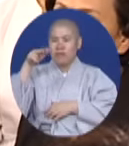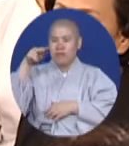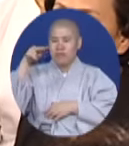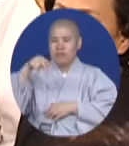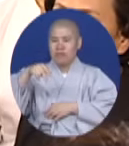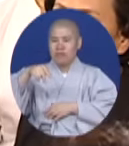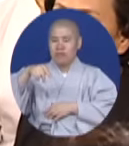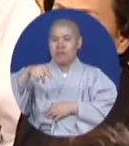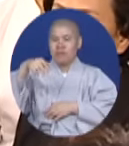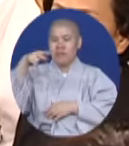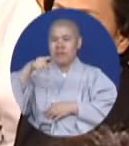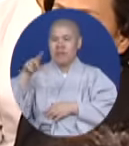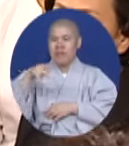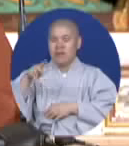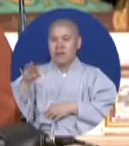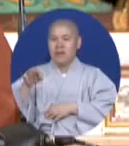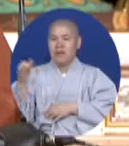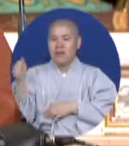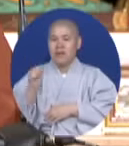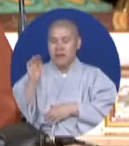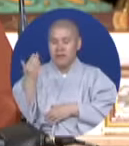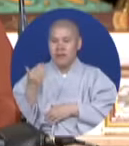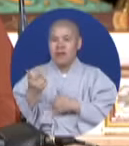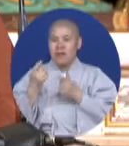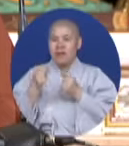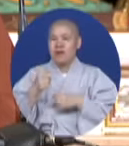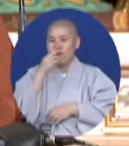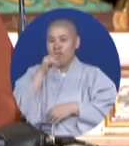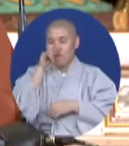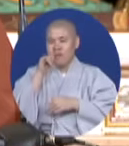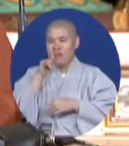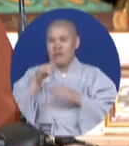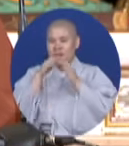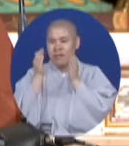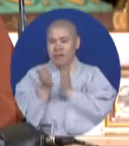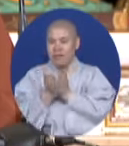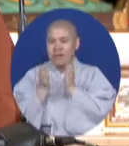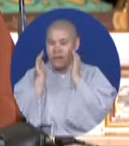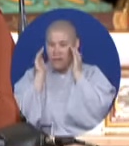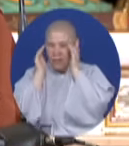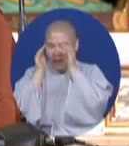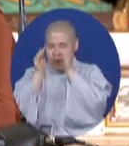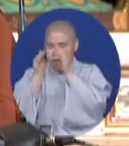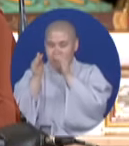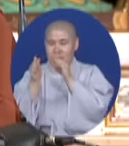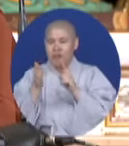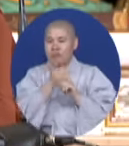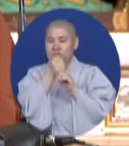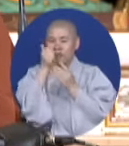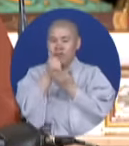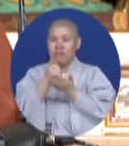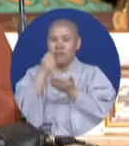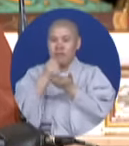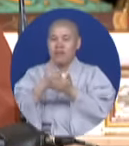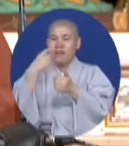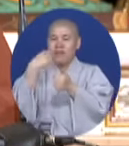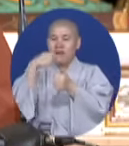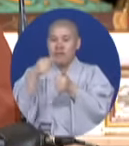이런 중생들을 향해서 부처님이 교법을 피시는데